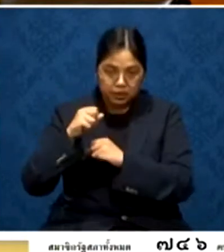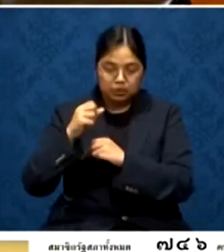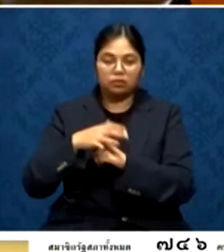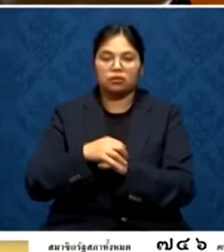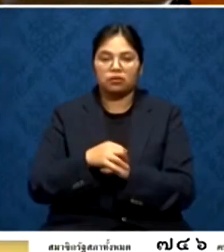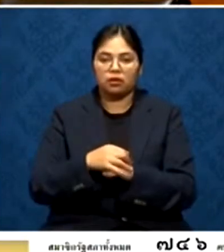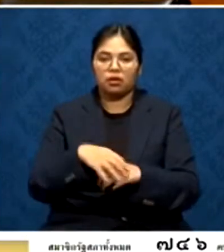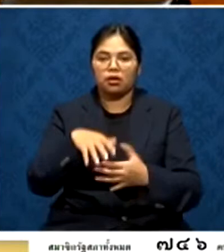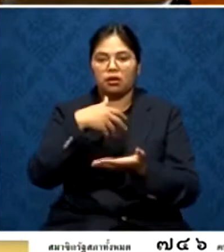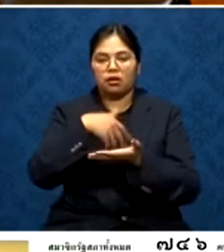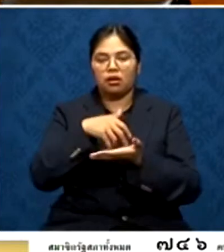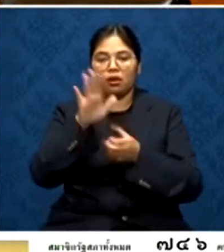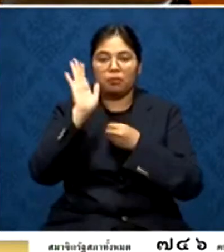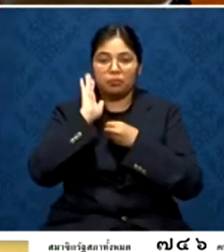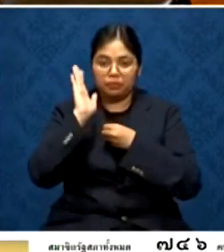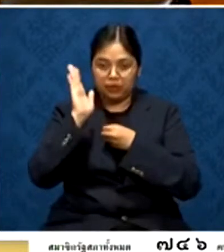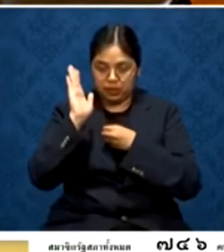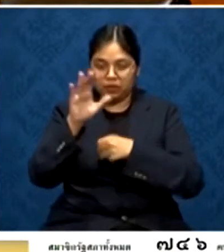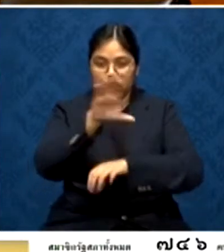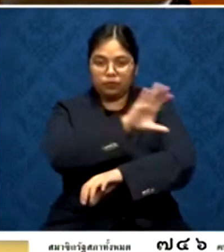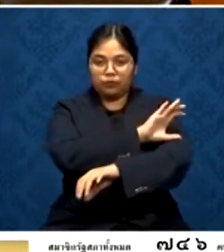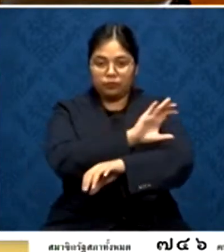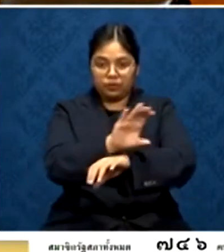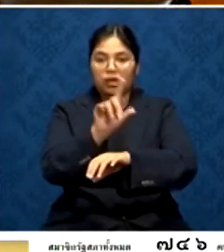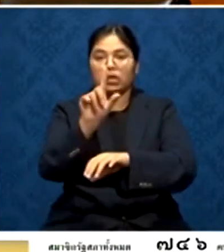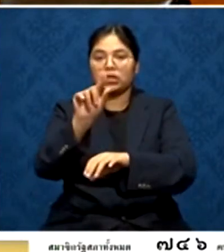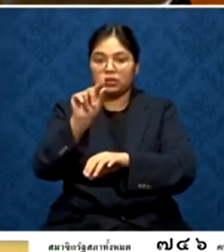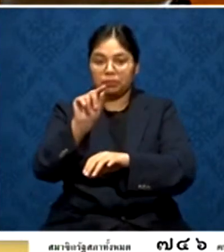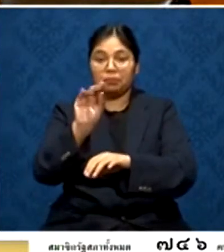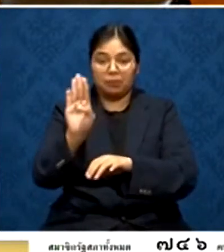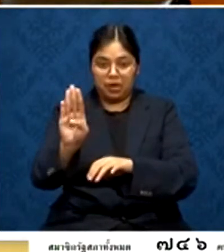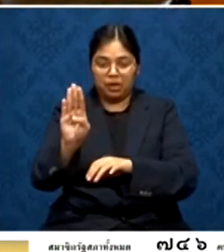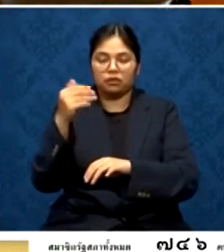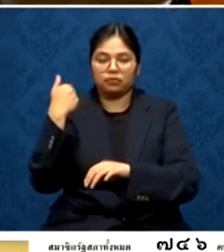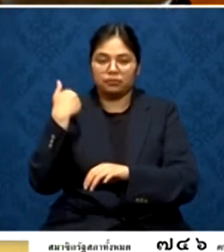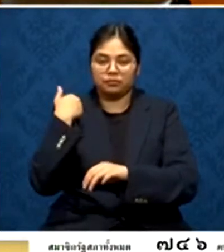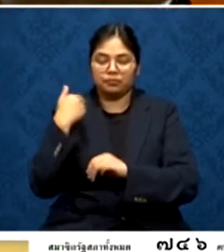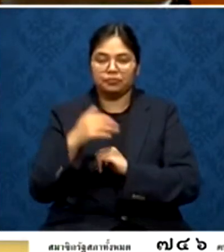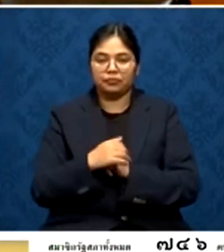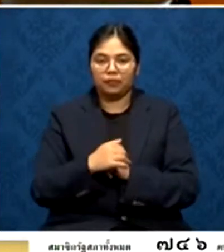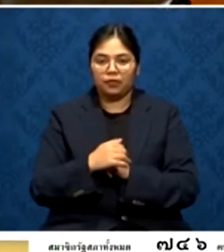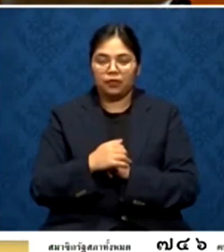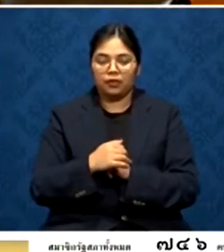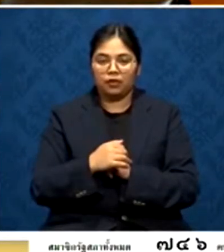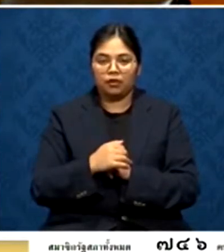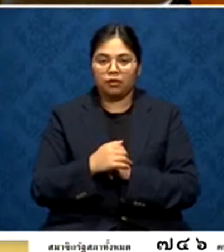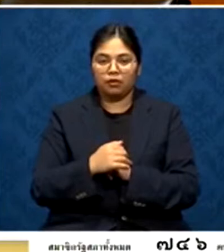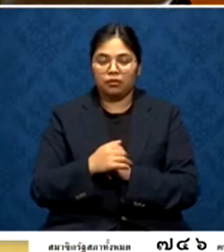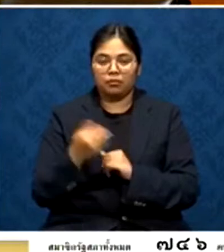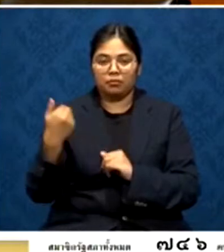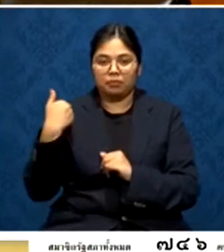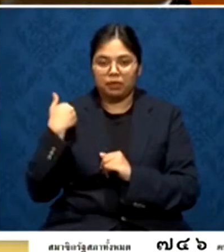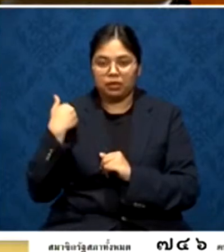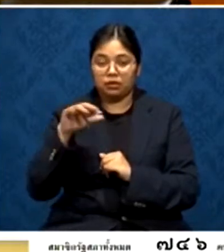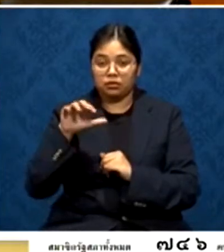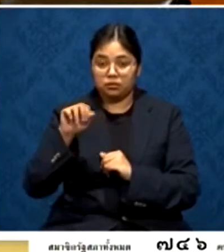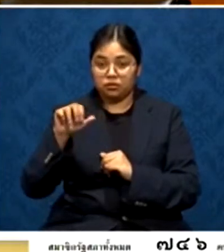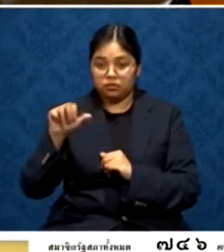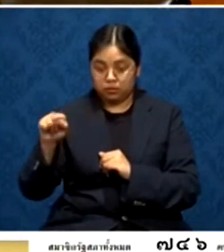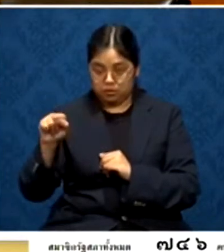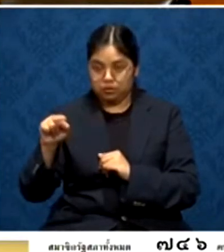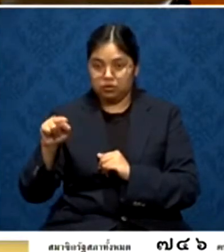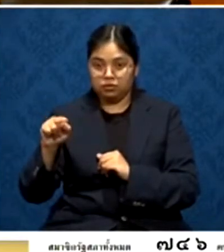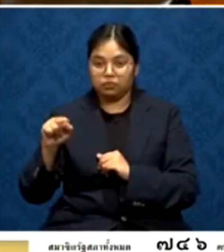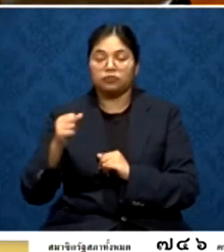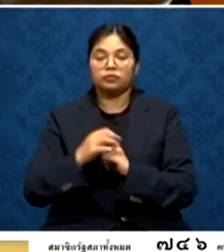ได้อภิปรายประเด็นรถไฟฟ้า20บาทตลอดสายนั้นรวมถึงทางท่านสสธีรรัตน์สำเร็จ